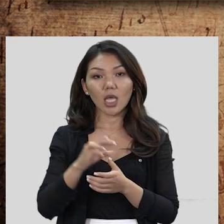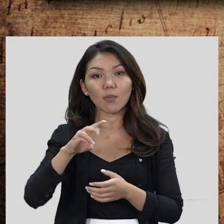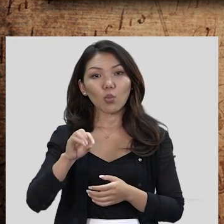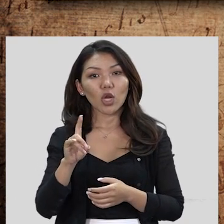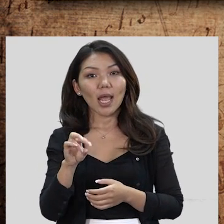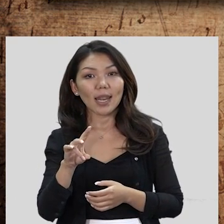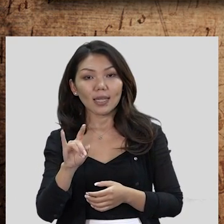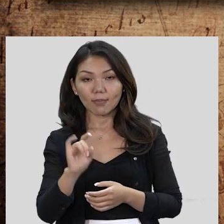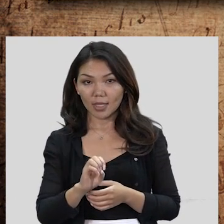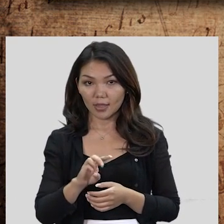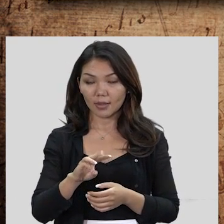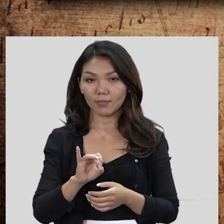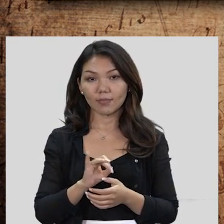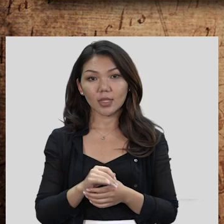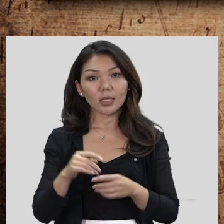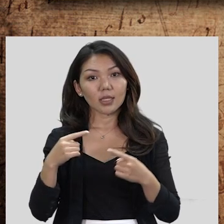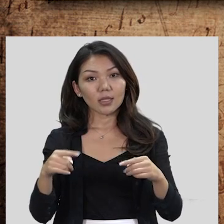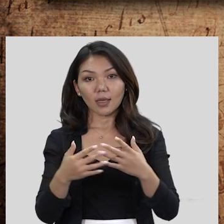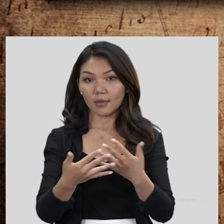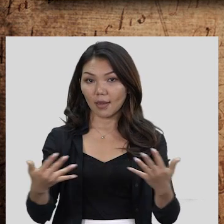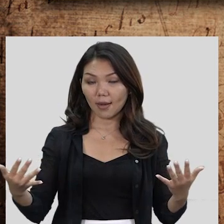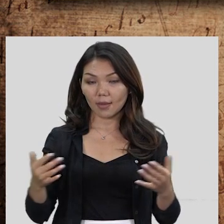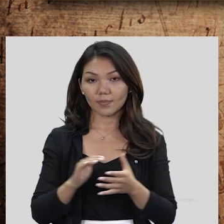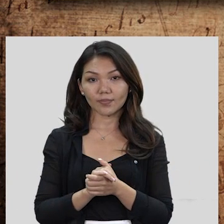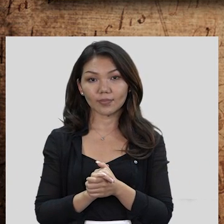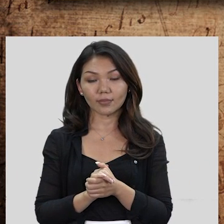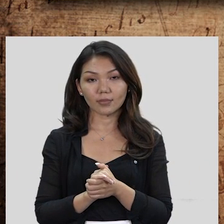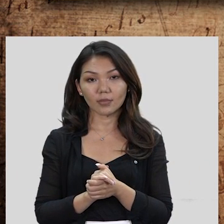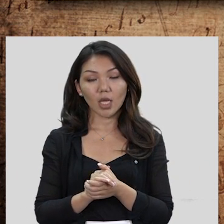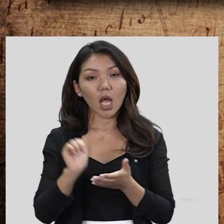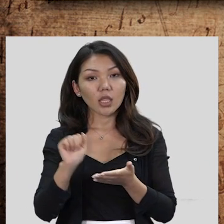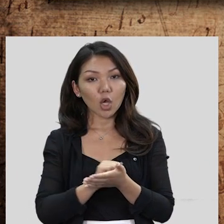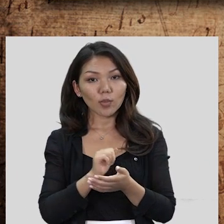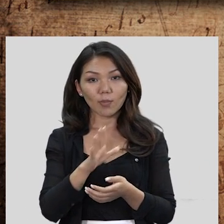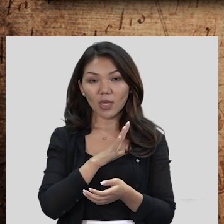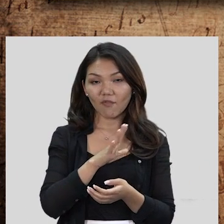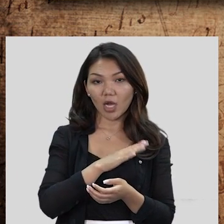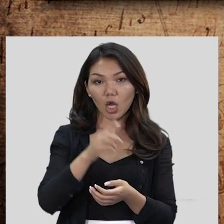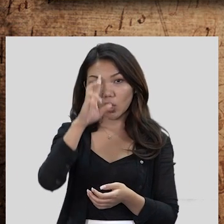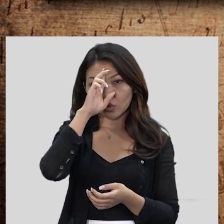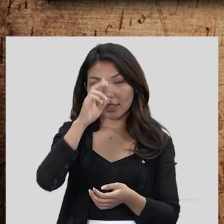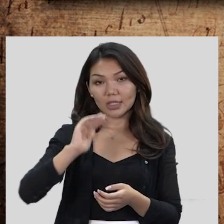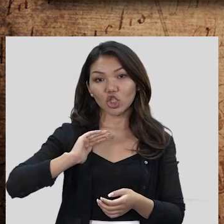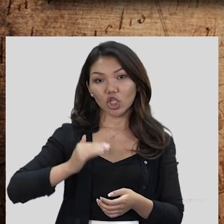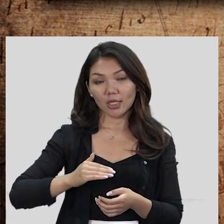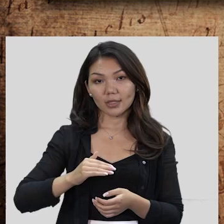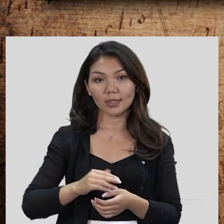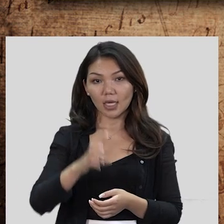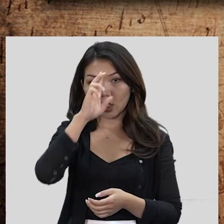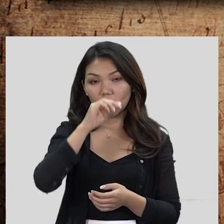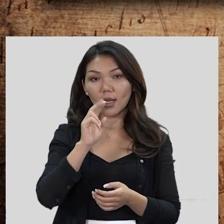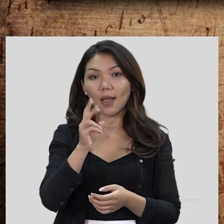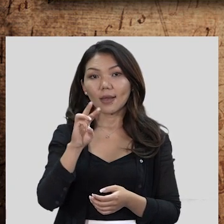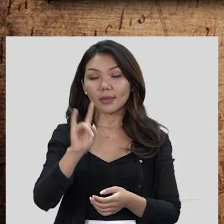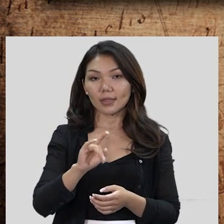и так далее документы и бывают государственные и частные это государственные акты